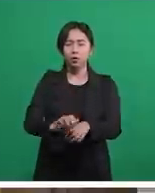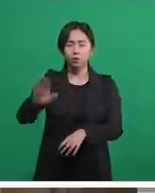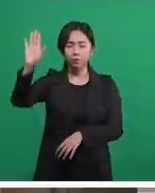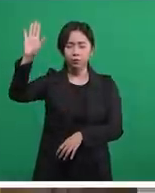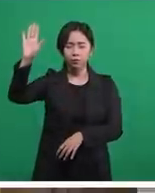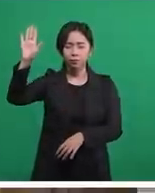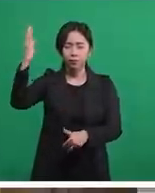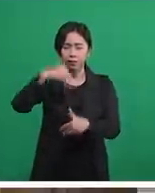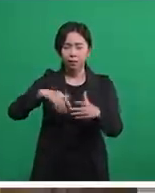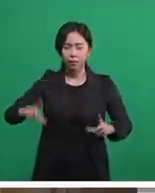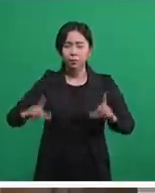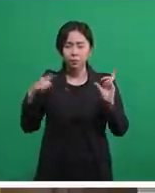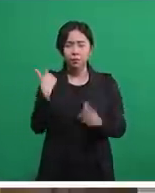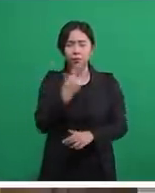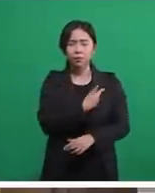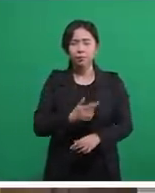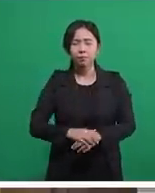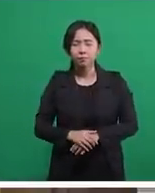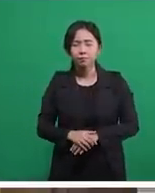perbuatan-perbuatan-Mu dalam hidup kami.